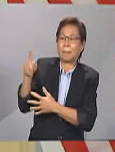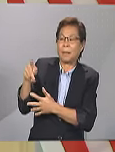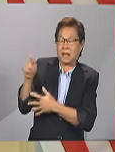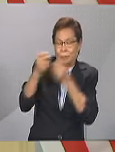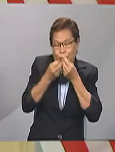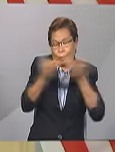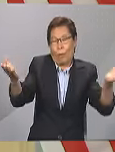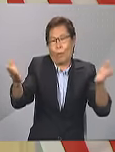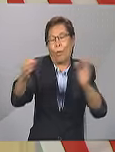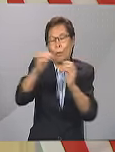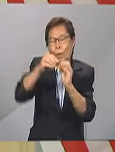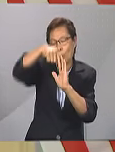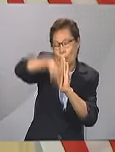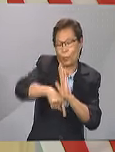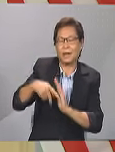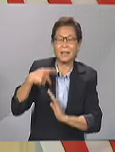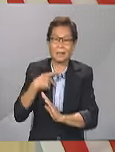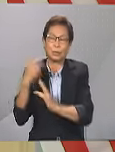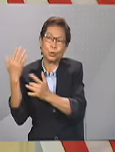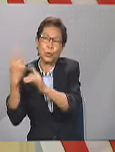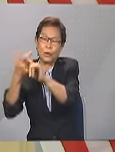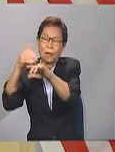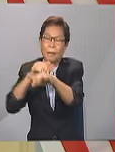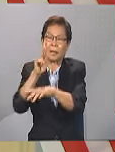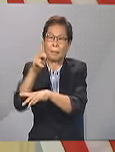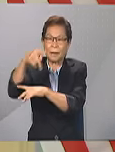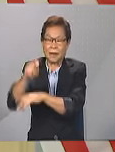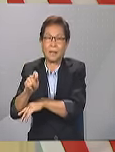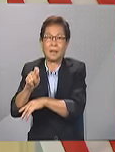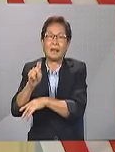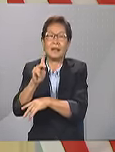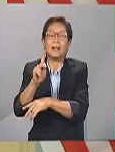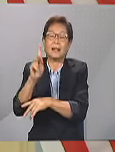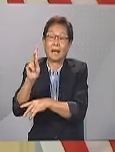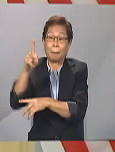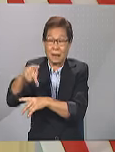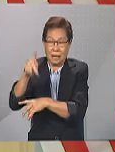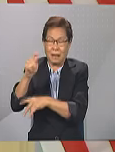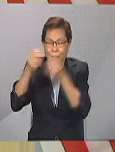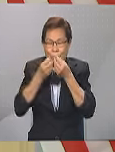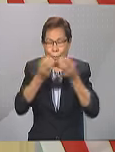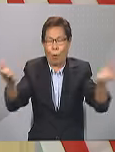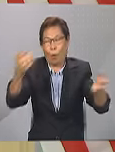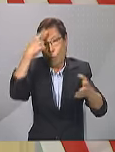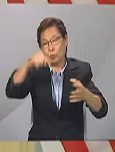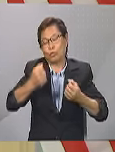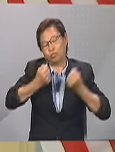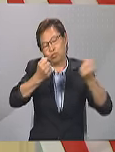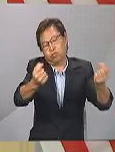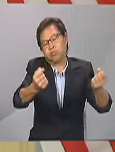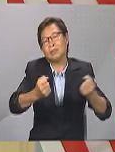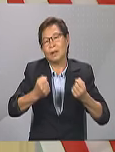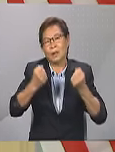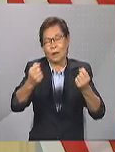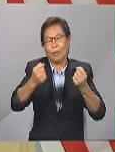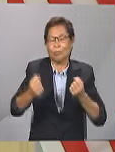kalau yang lebih detail jadi kita tunggu pengumuman daripada kepiti menerapkan yang tinggi untuk perjalanan yang